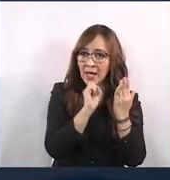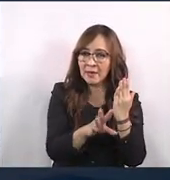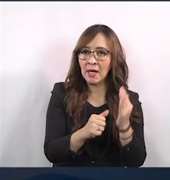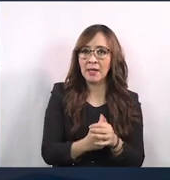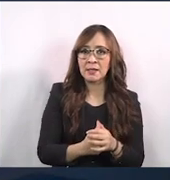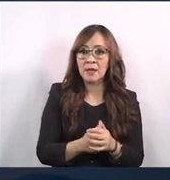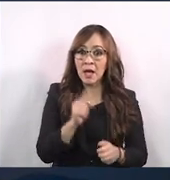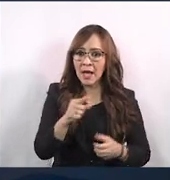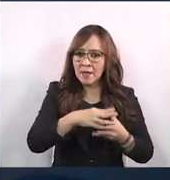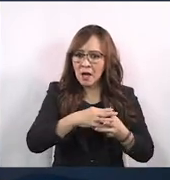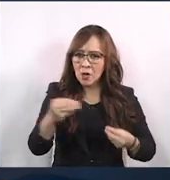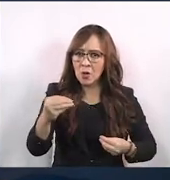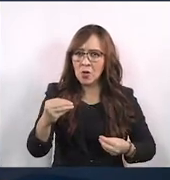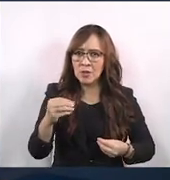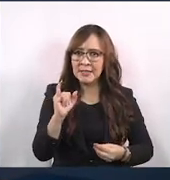Rois sepele